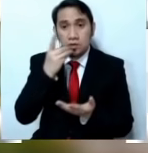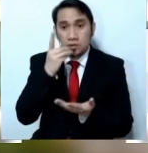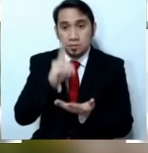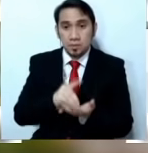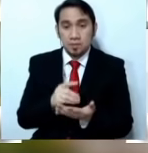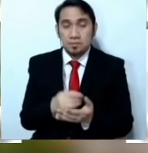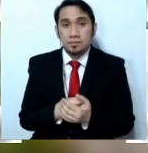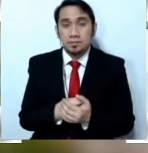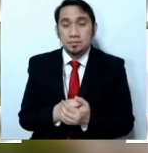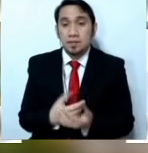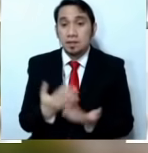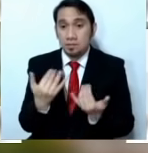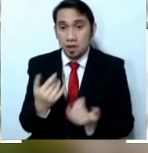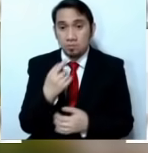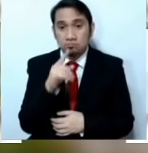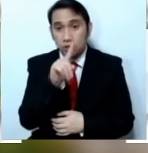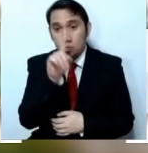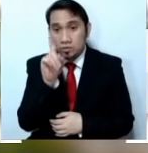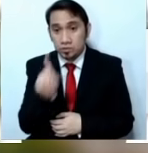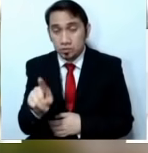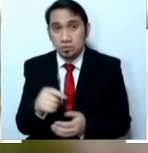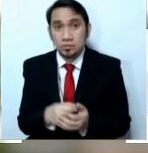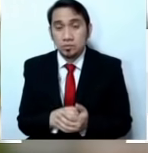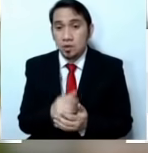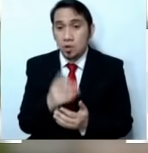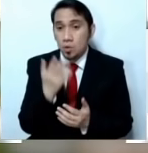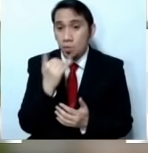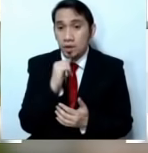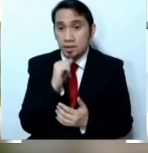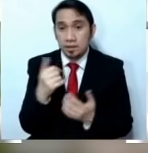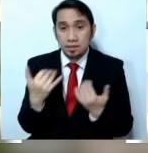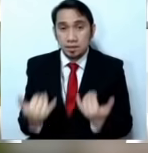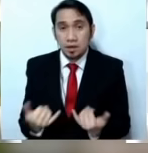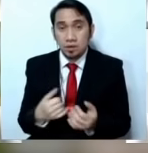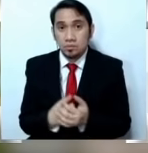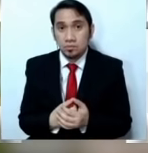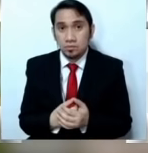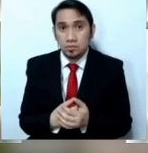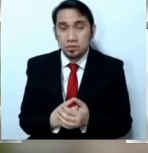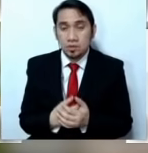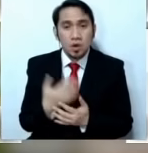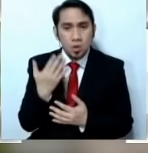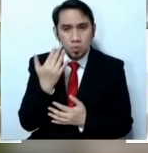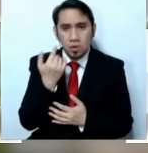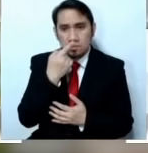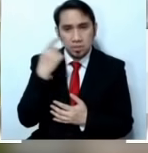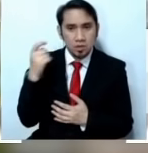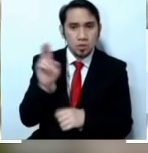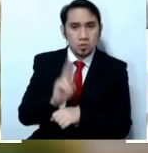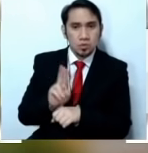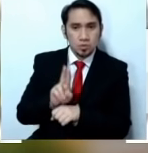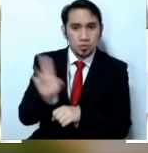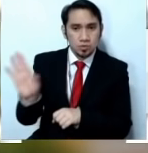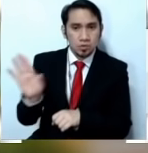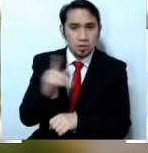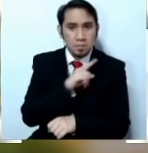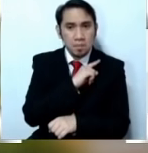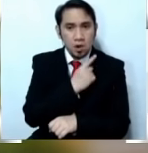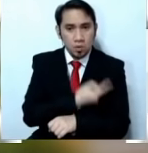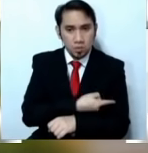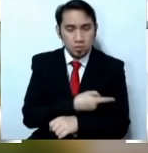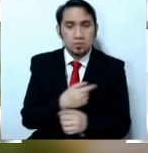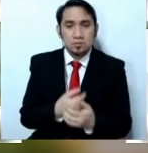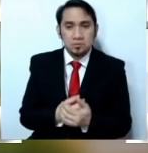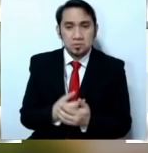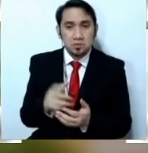mga magtatanong kung bakit hindi ngayon na, kasi siguradong gagamitin nila ang kanilang kapangyarihan para ibasura